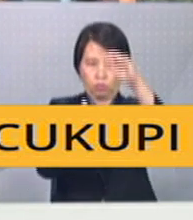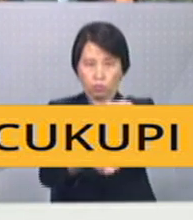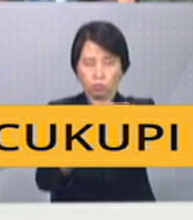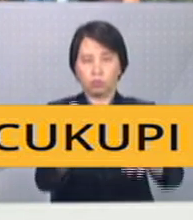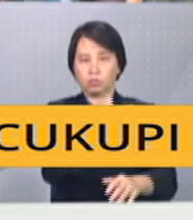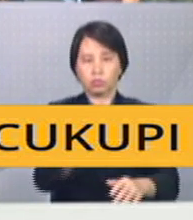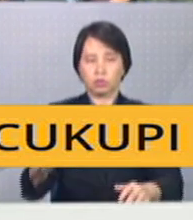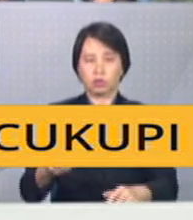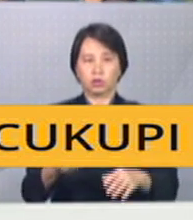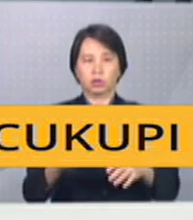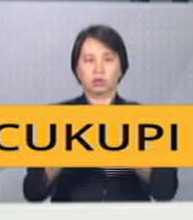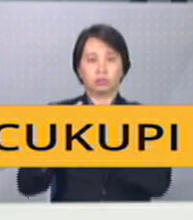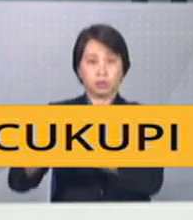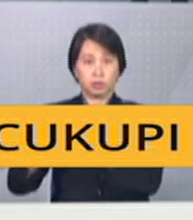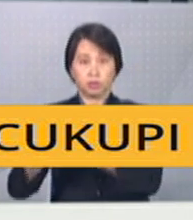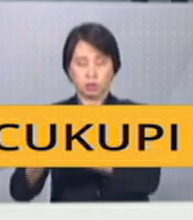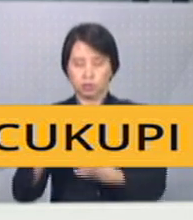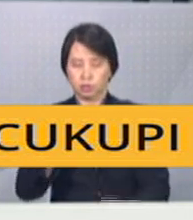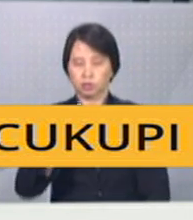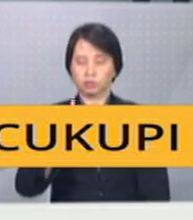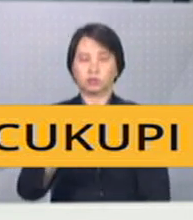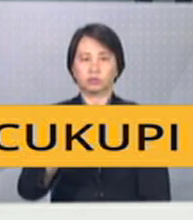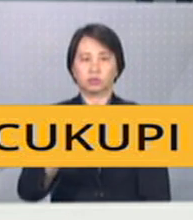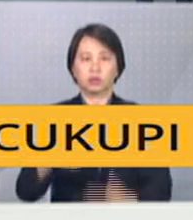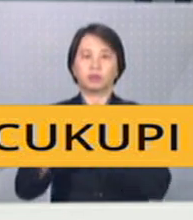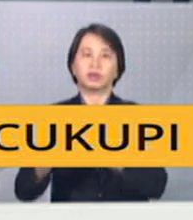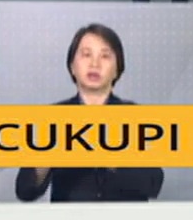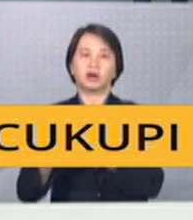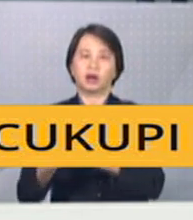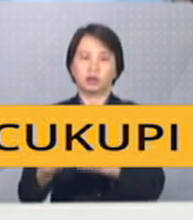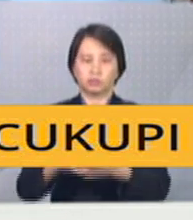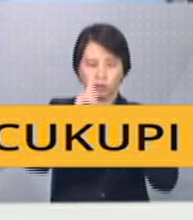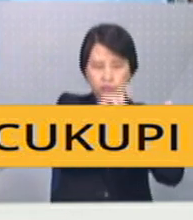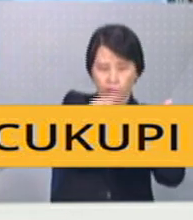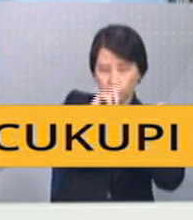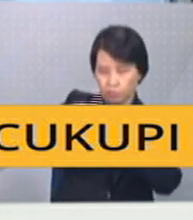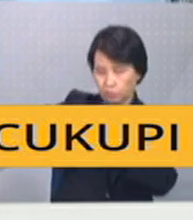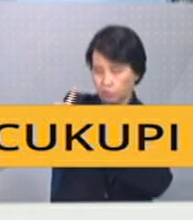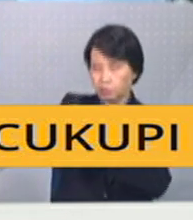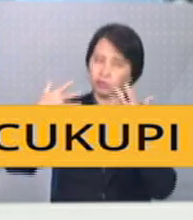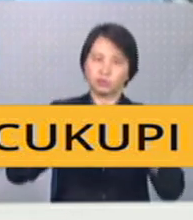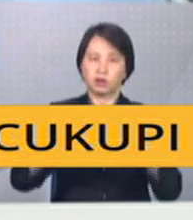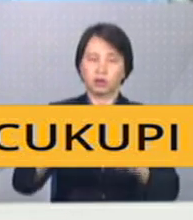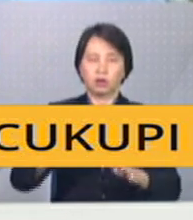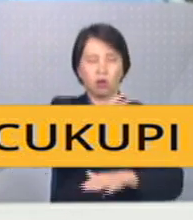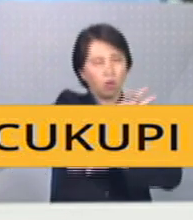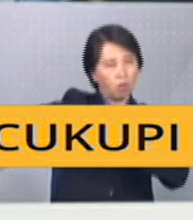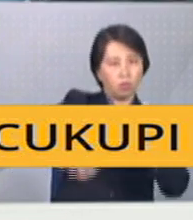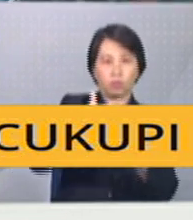dan penghilang 31 penghilang secara keseluruhannya